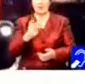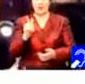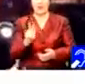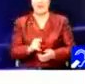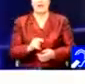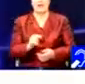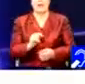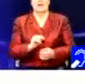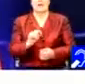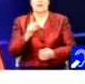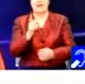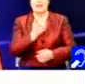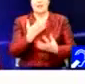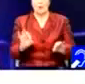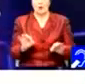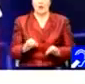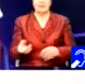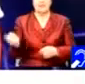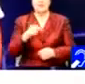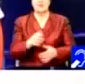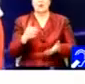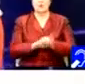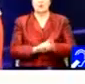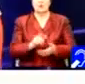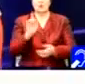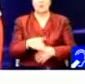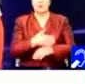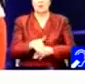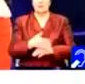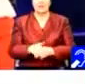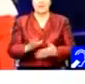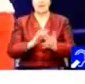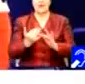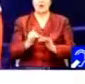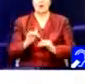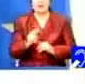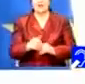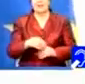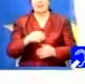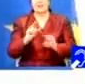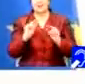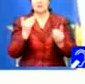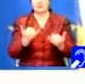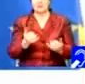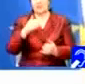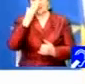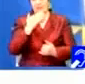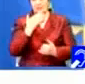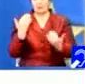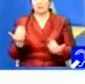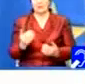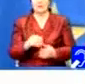orașului Hâncești. Democratul a devenit cunoscut după ce a numit o stradă din localitate în cinstea tatălui său, iar alta în